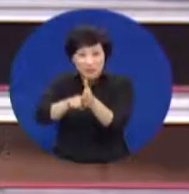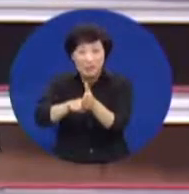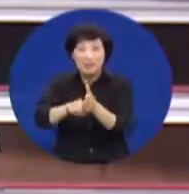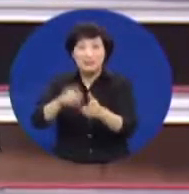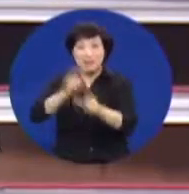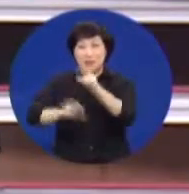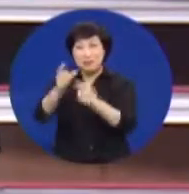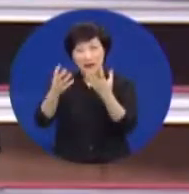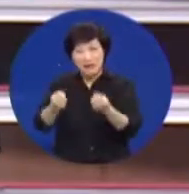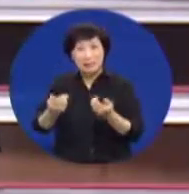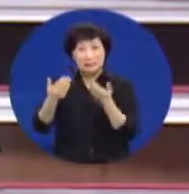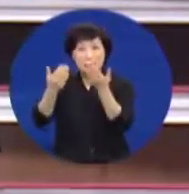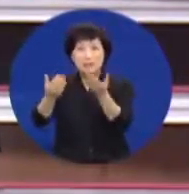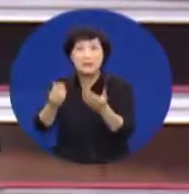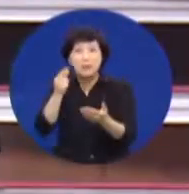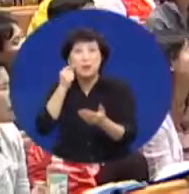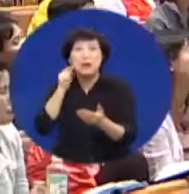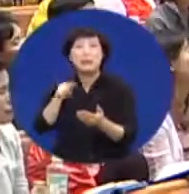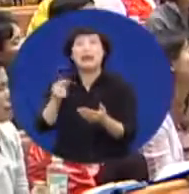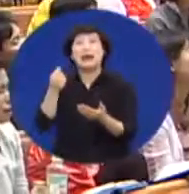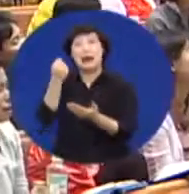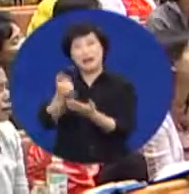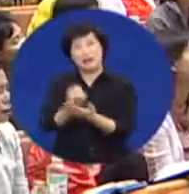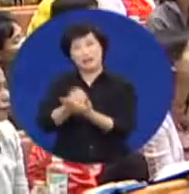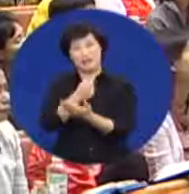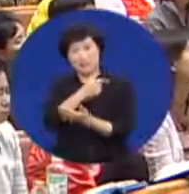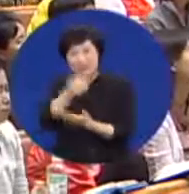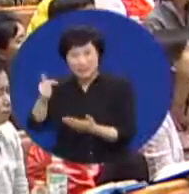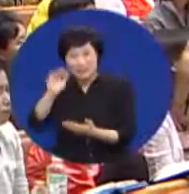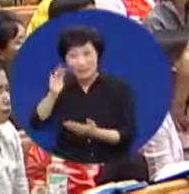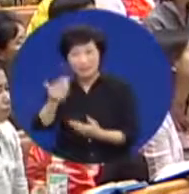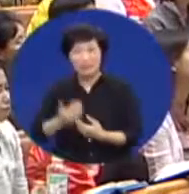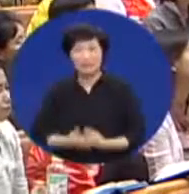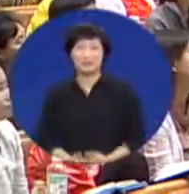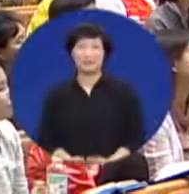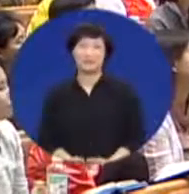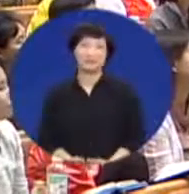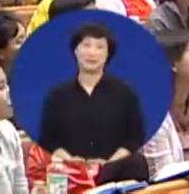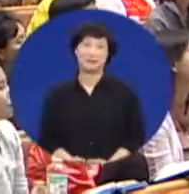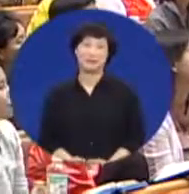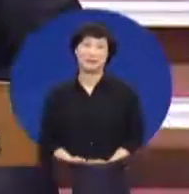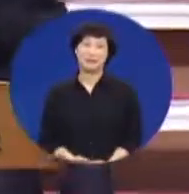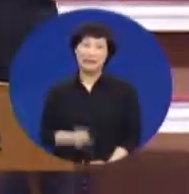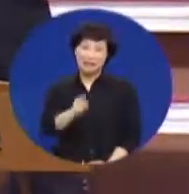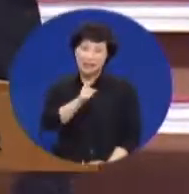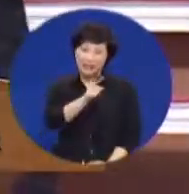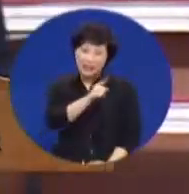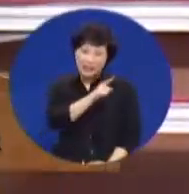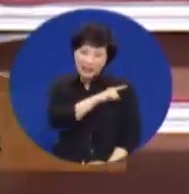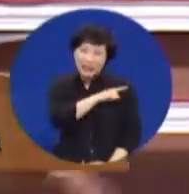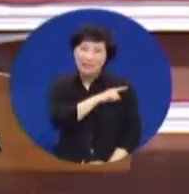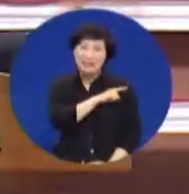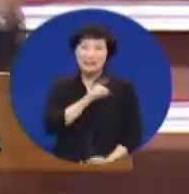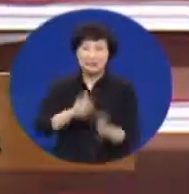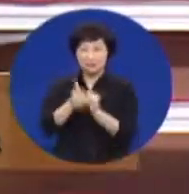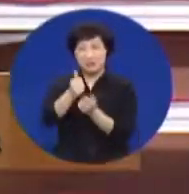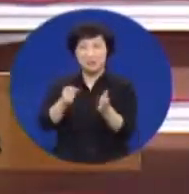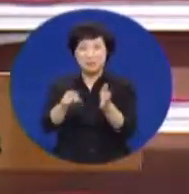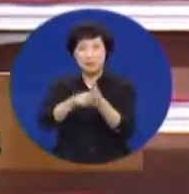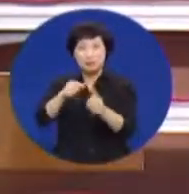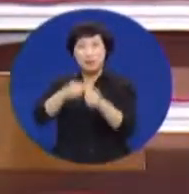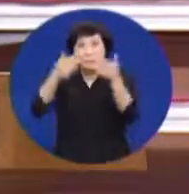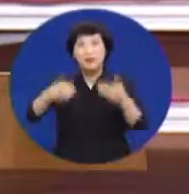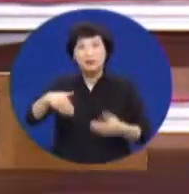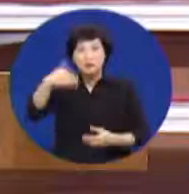더 못한 일이 아쉬운 것밖에 없다 이 말입니다. 그래서 가장 예수 믿고 구원